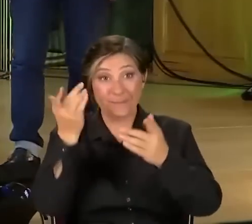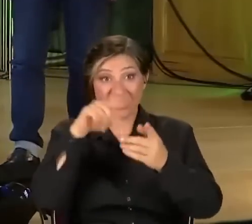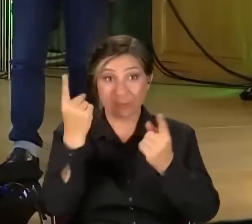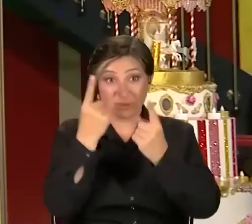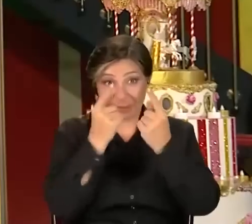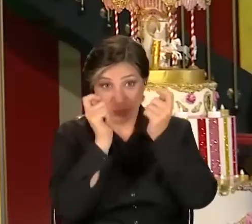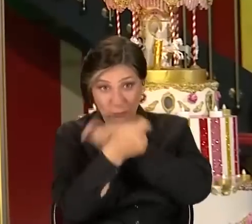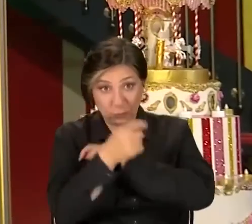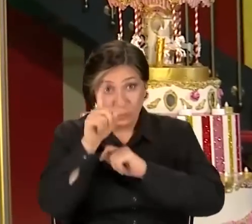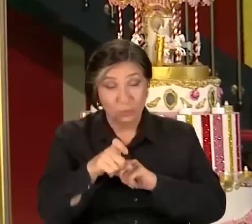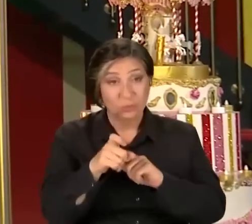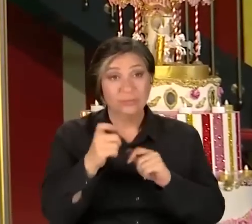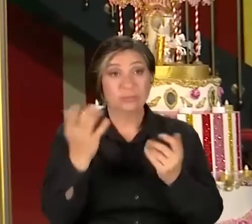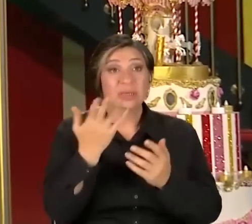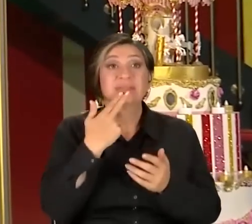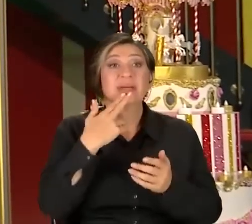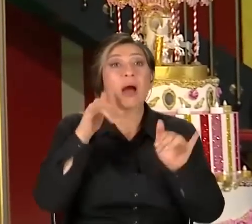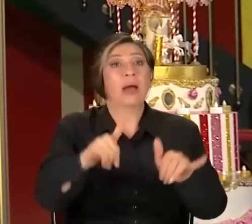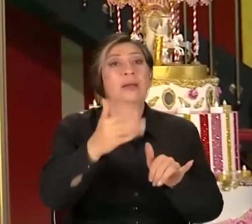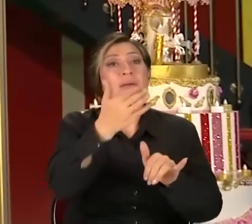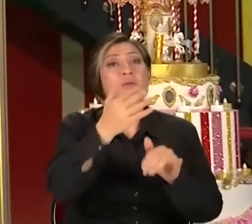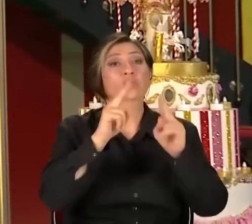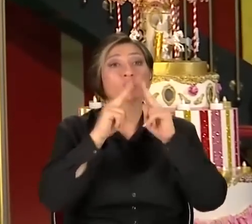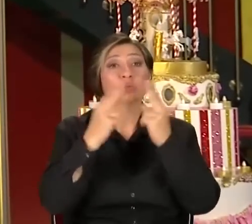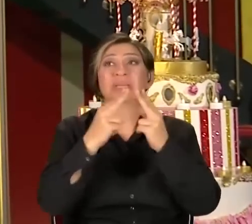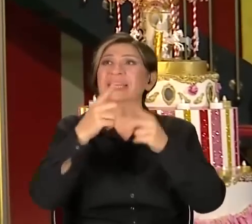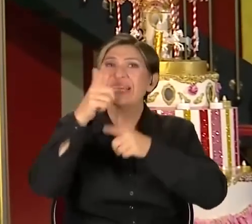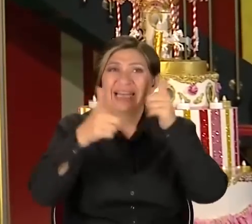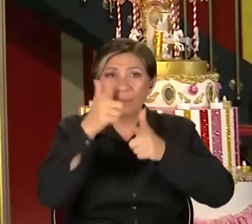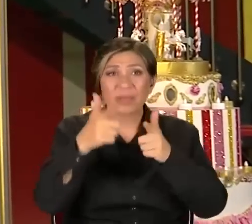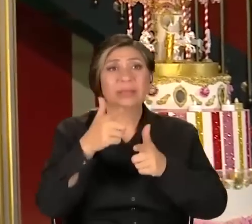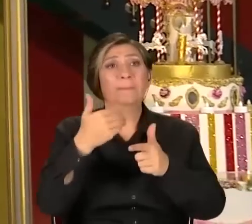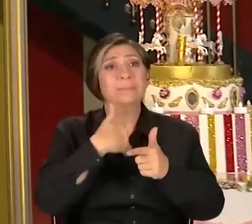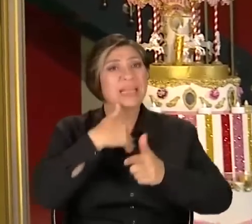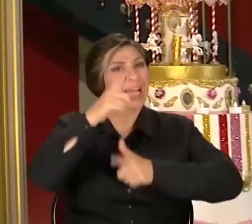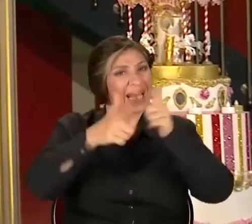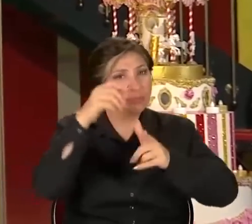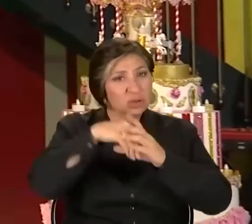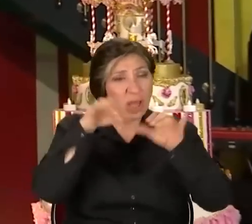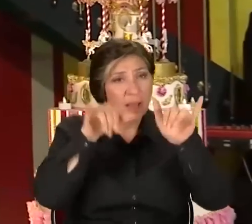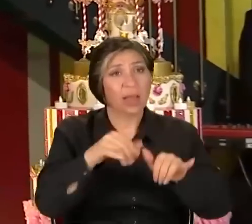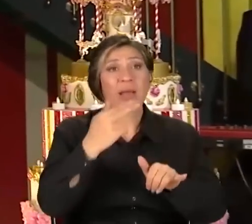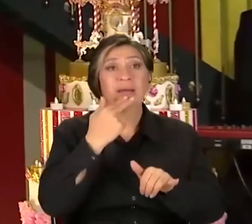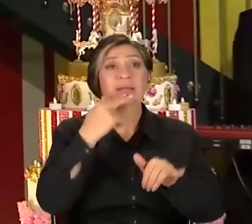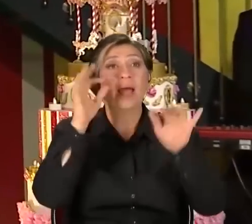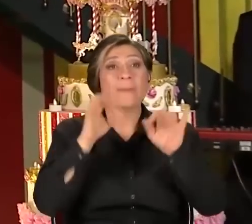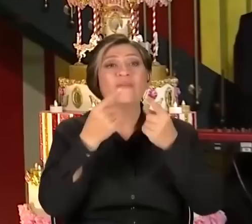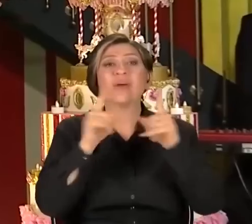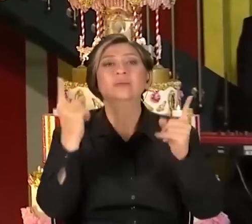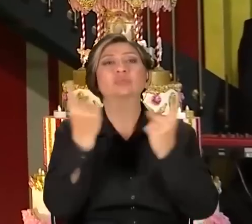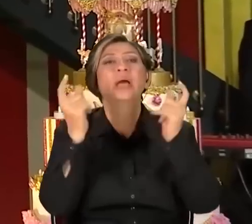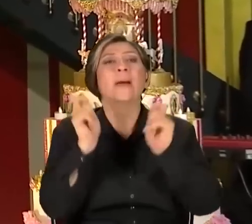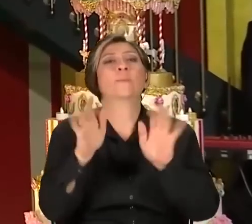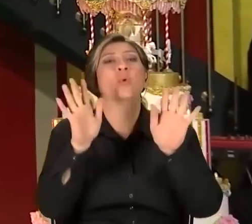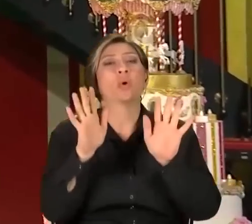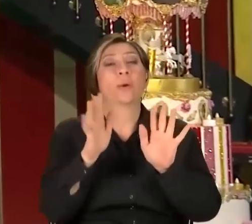bir şeye dönüşüyor musunuz mesela Bütün Kızlar bu dünyadaki kliplerde bu bizdeki kliplerde Bu kadınlar farklı hiçbir